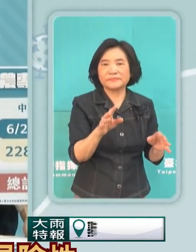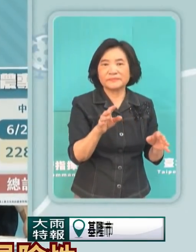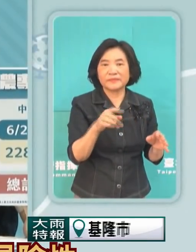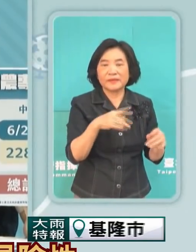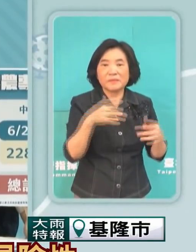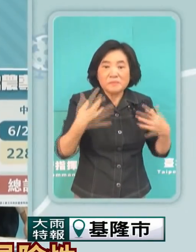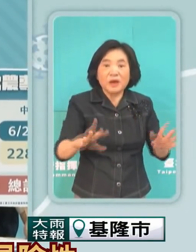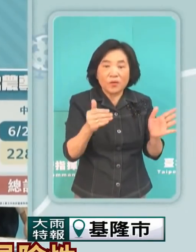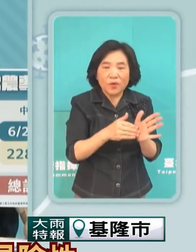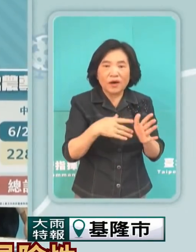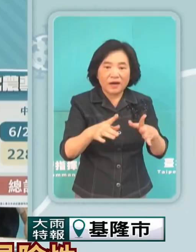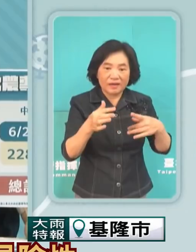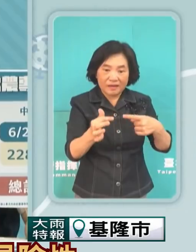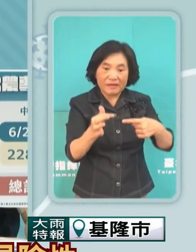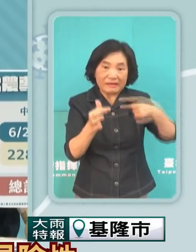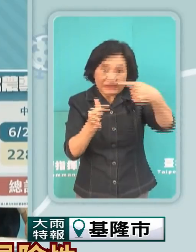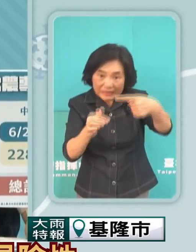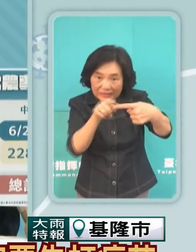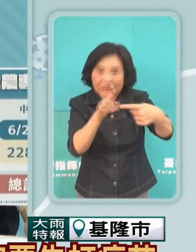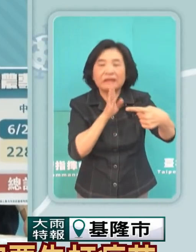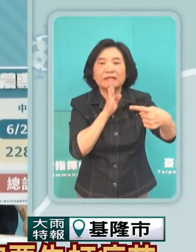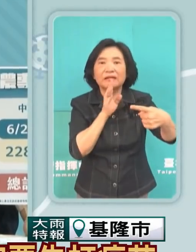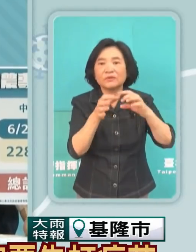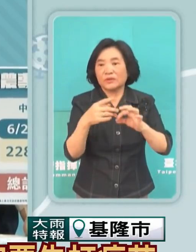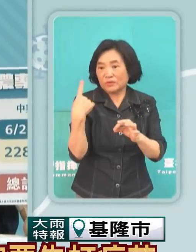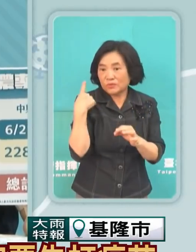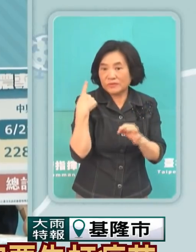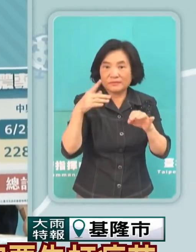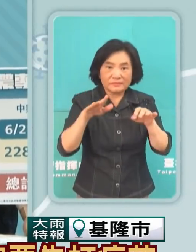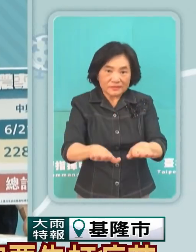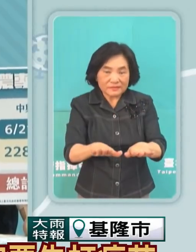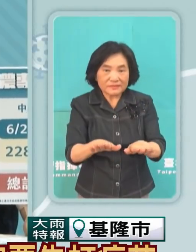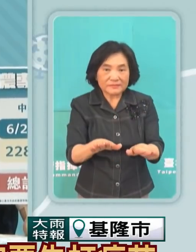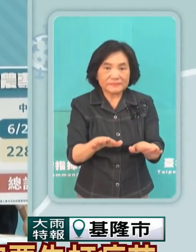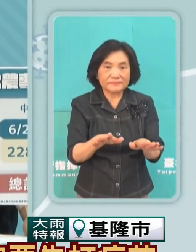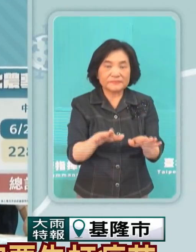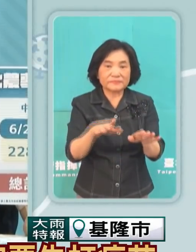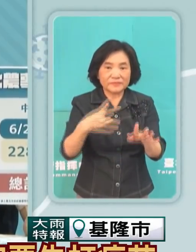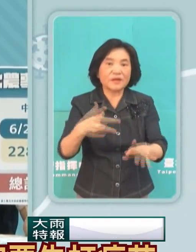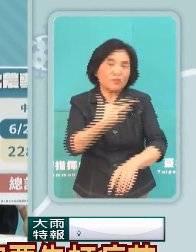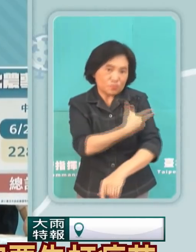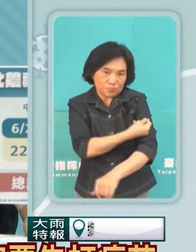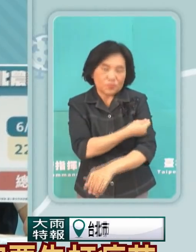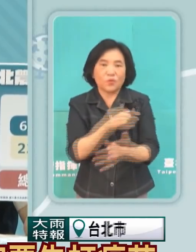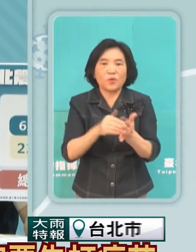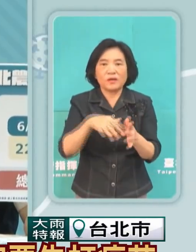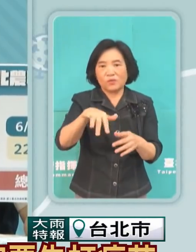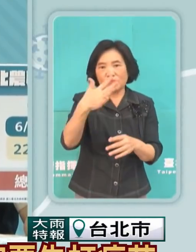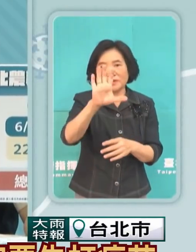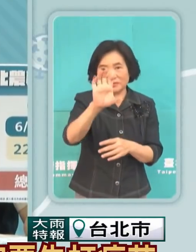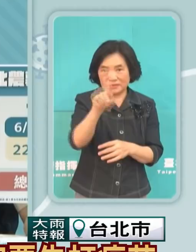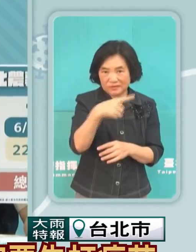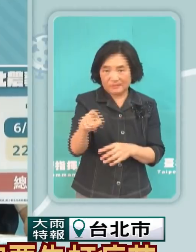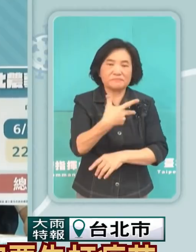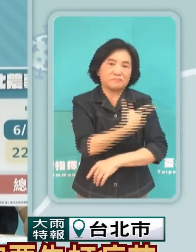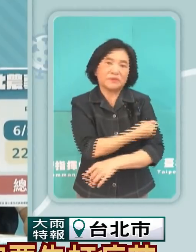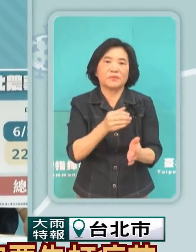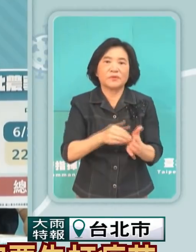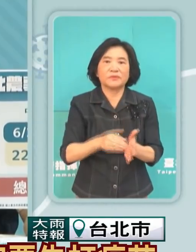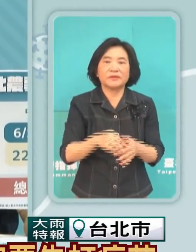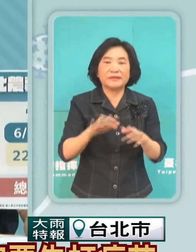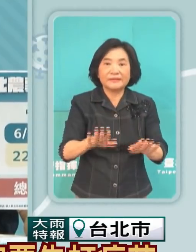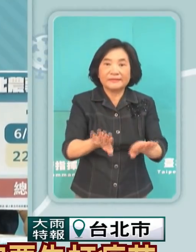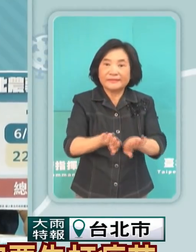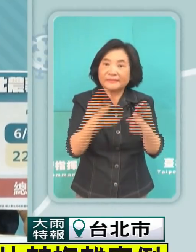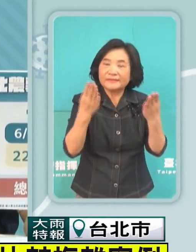因为已经做过，而且是阴性的，你知道，所以我们就昨天、今天，你知道，已经先打疫苗，就590个。那么从今天